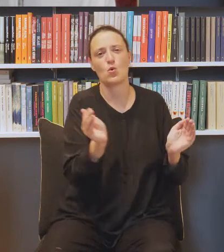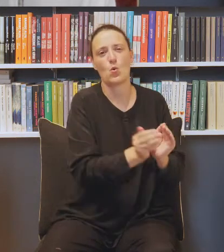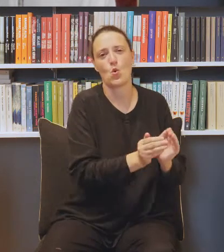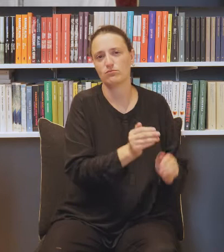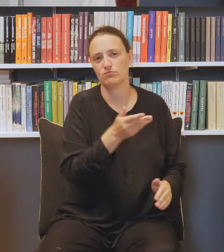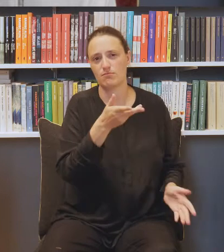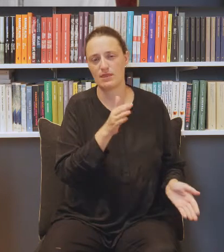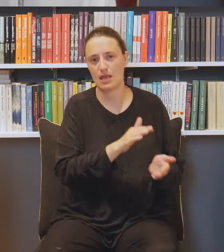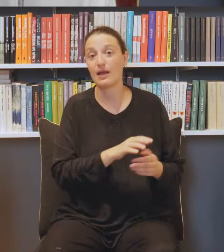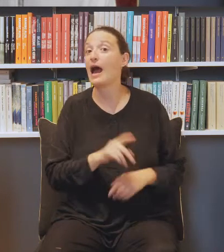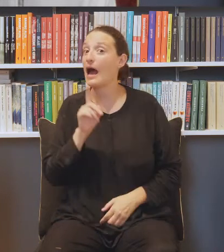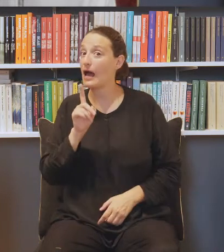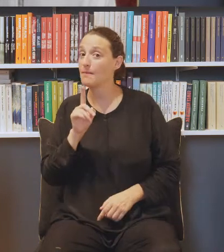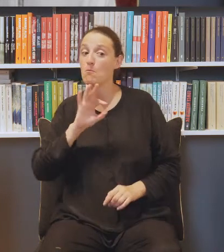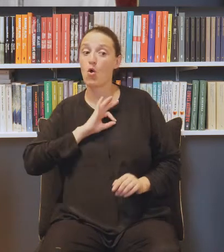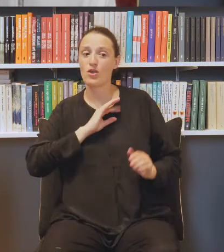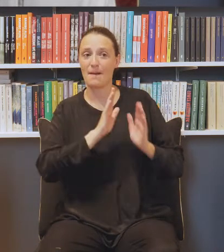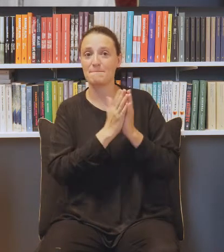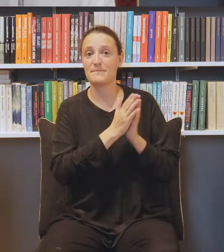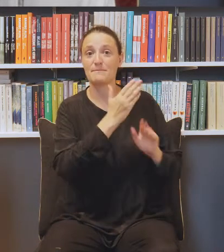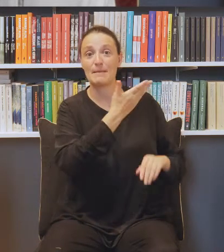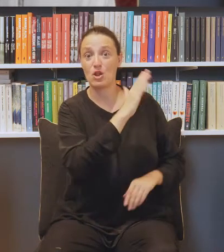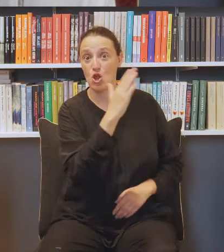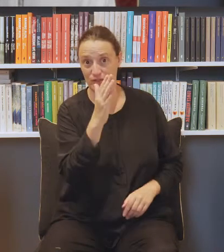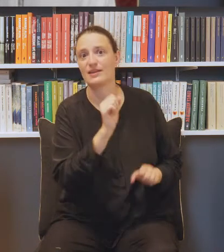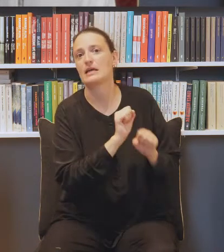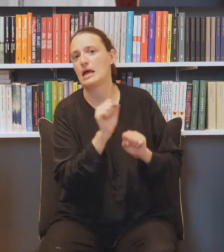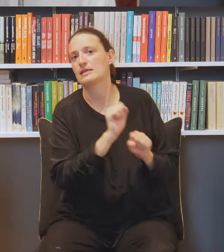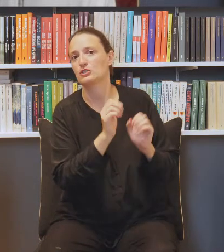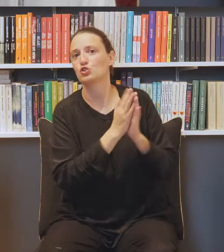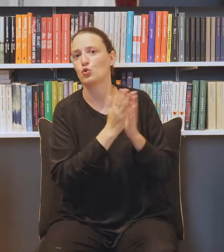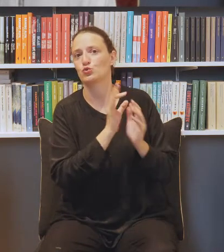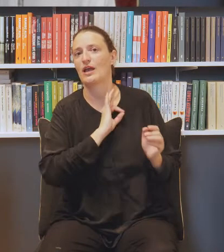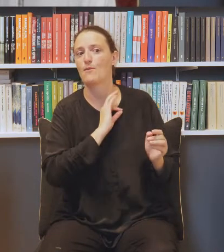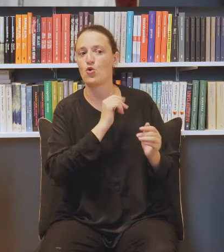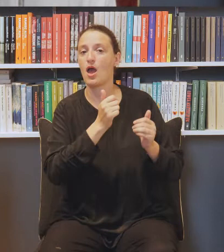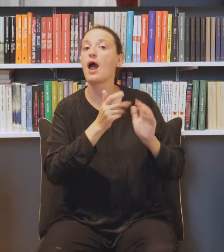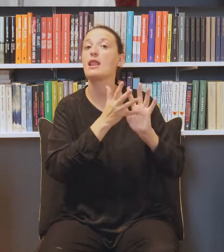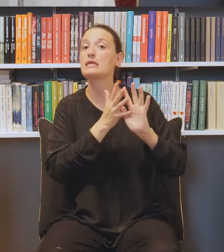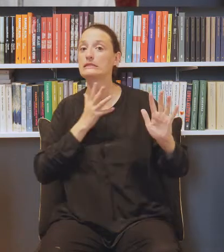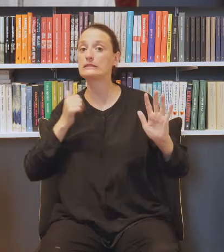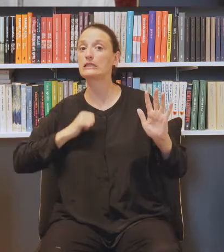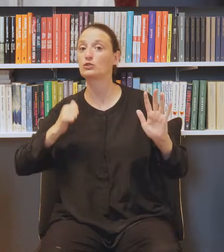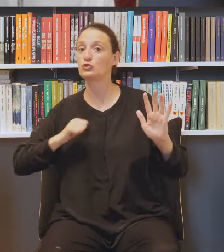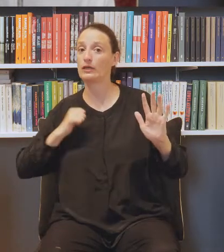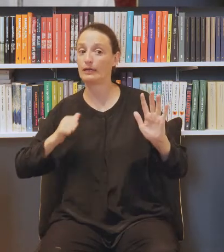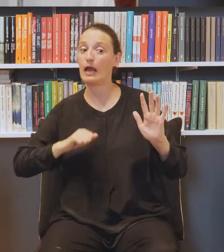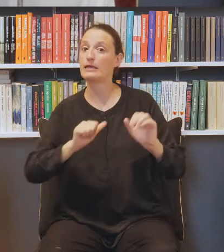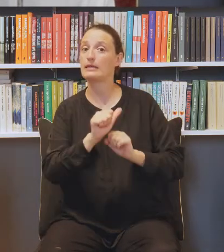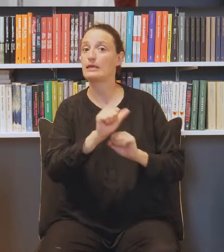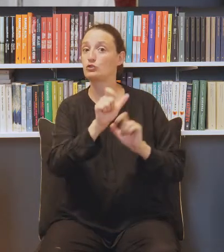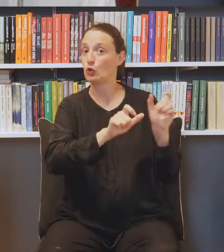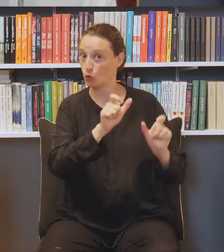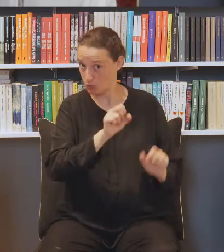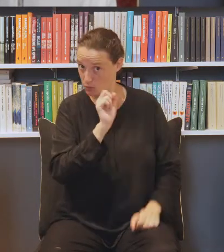ale w mojej bibliotece czyta się moją książkę. Jest 11 osób do wypożyczenia. Ale właśnie zastanawiam się zawsze,